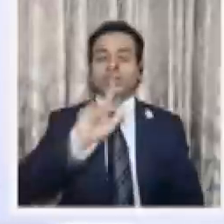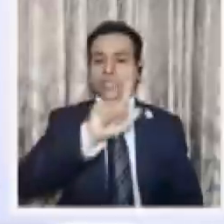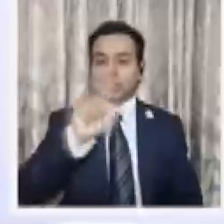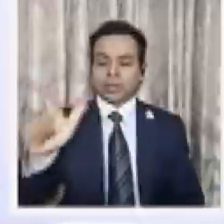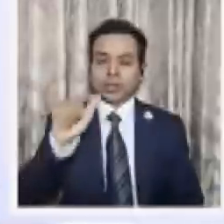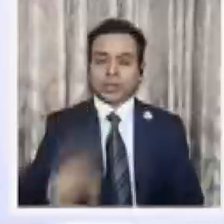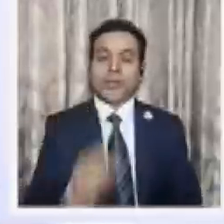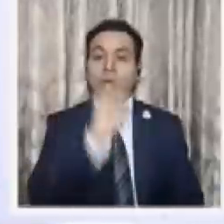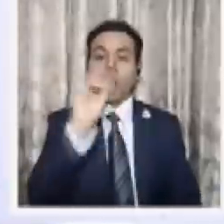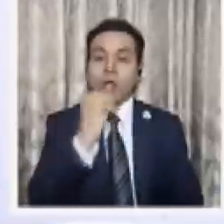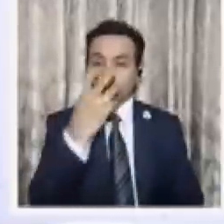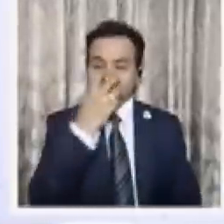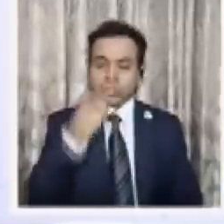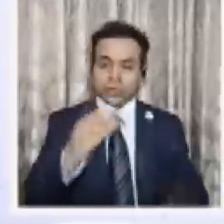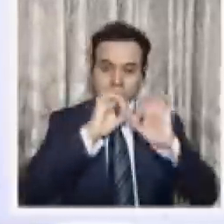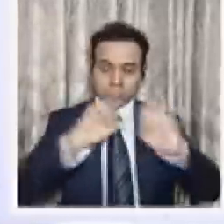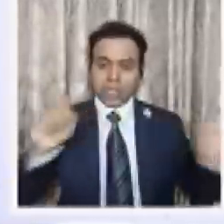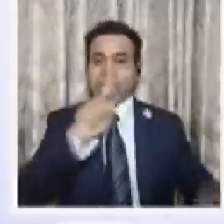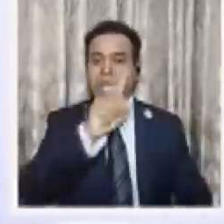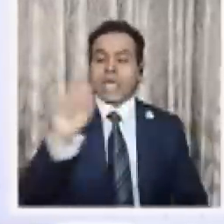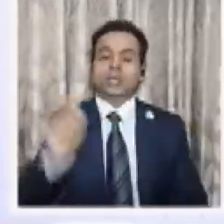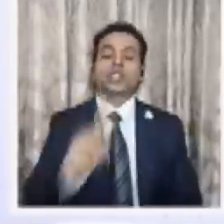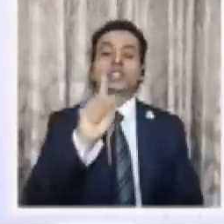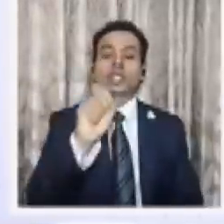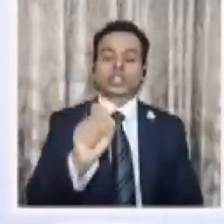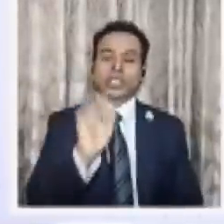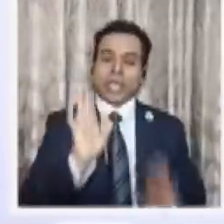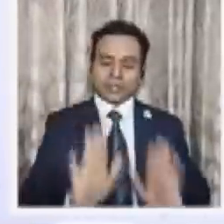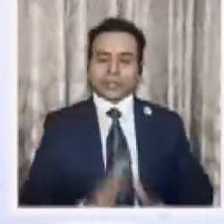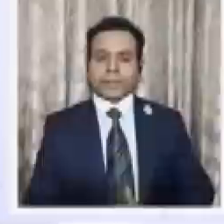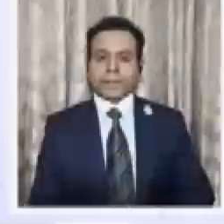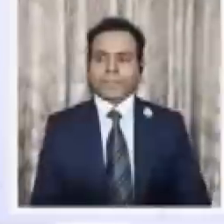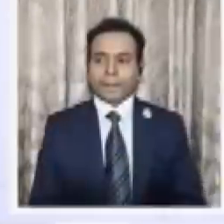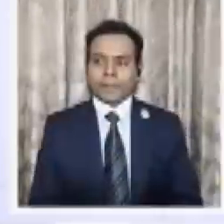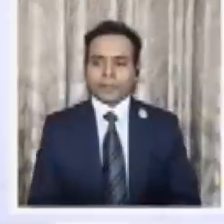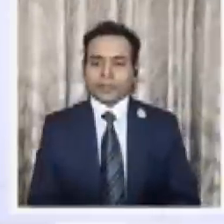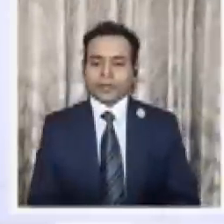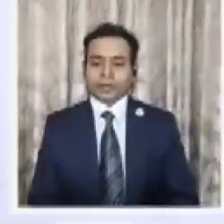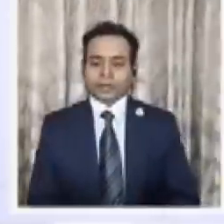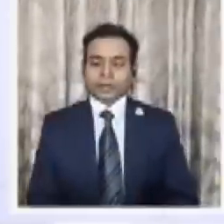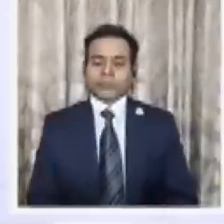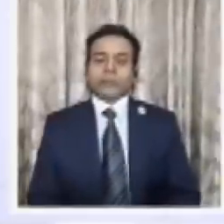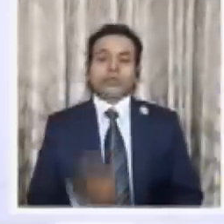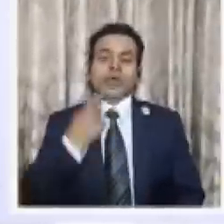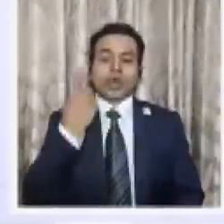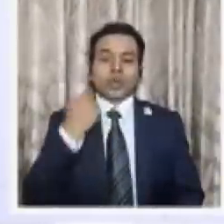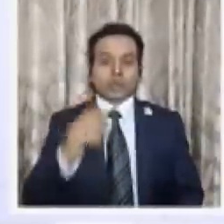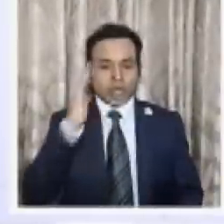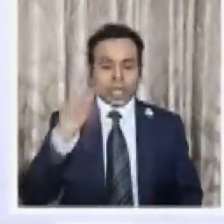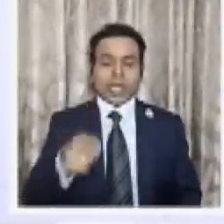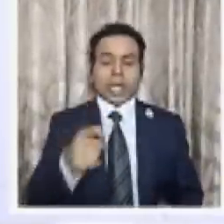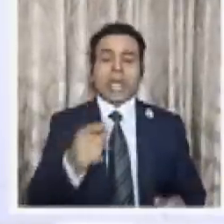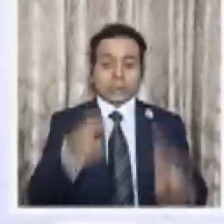সংখ্যা 12,233টি, হাই ফ্লো নেজাল ক্যানুলা 277টি এবং অক্সিজেন কনসেন্ট্রেটরের সংখ্যা 110টি।